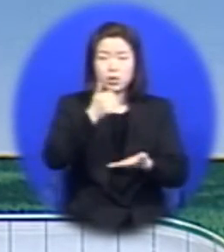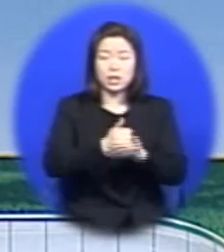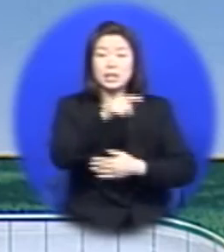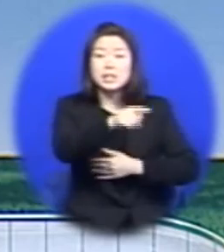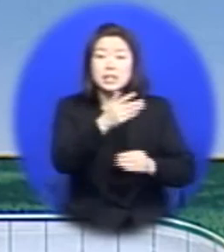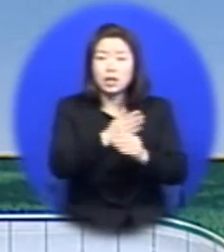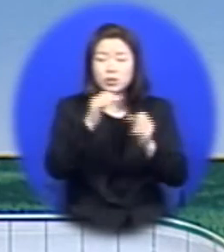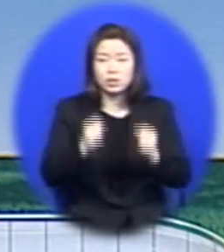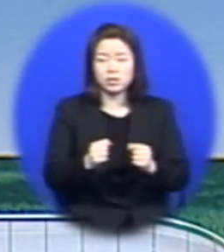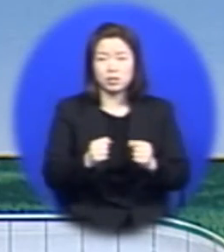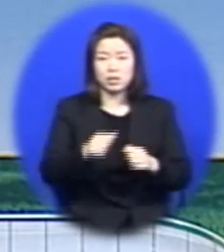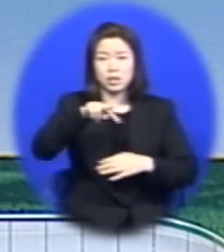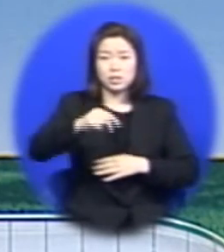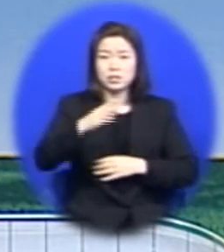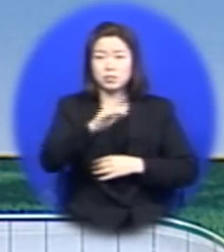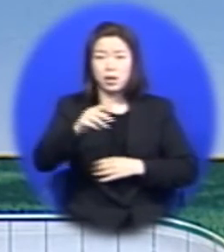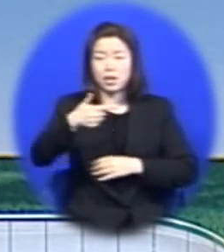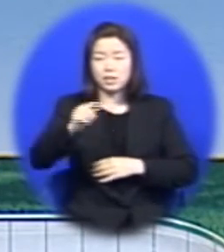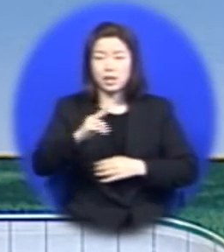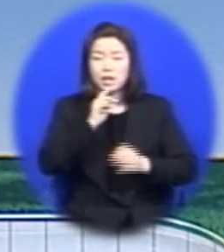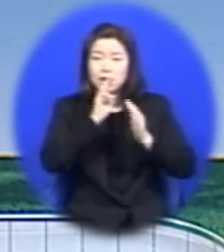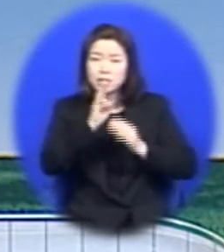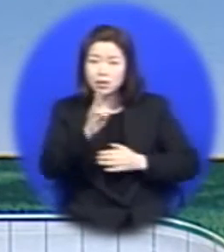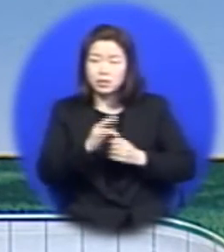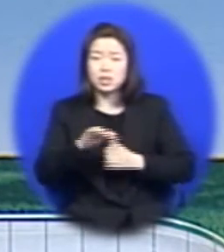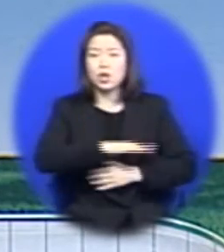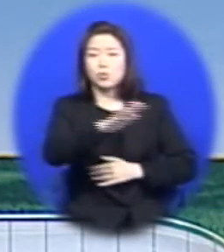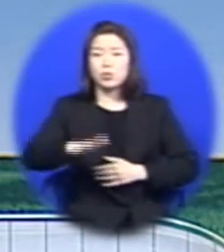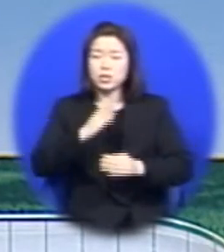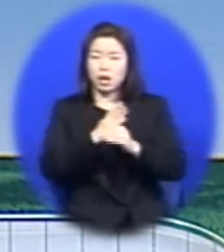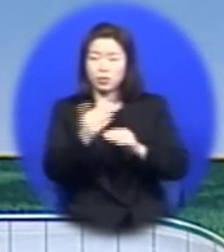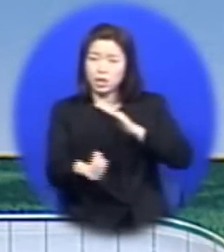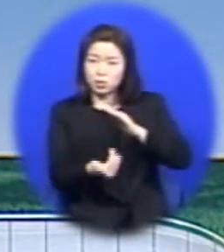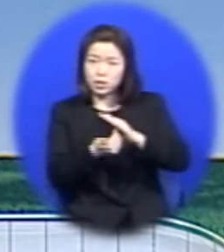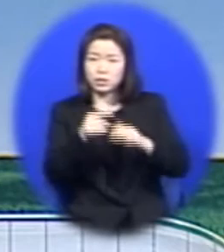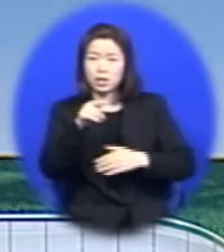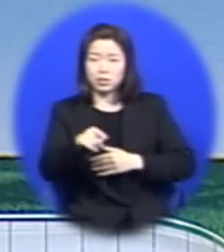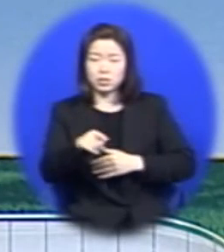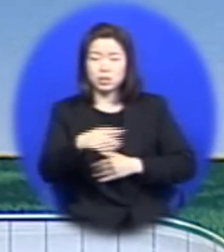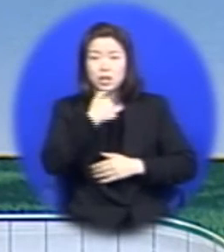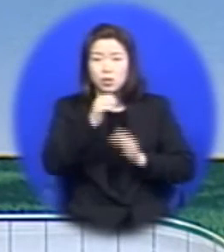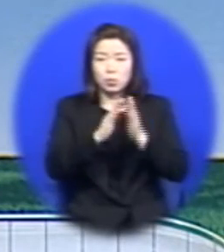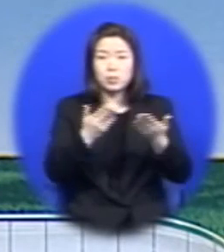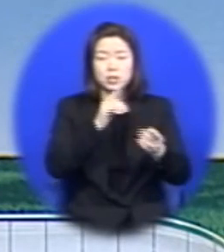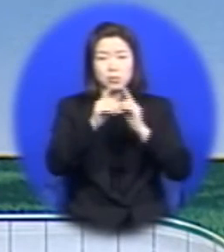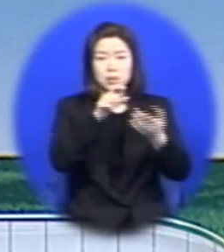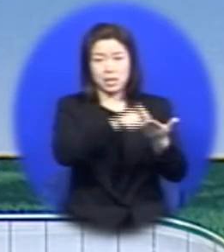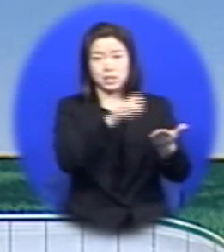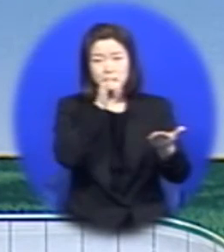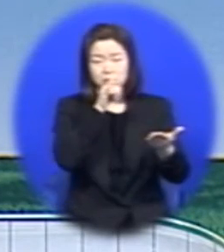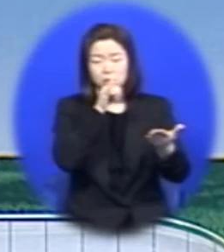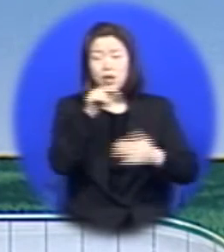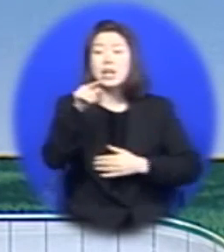스바냐가 예언했던 이 말씀이 우리 가운데 이루어졌다는 사실을 로마서가 말씀해주고 있는 겁니다.